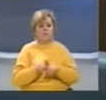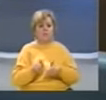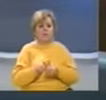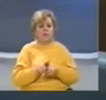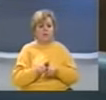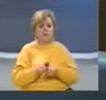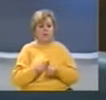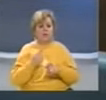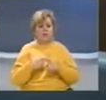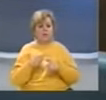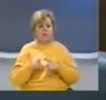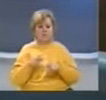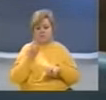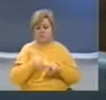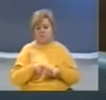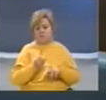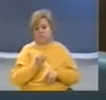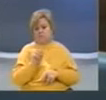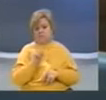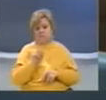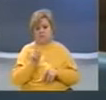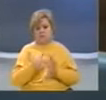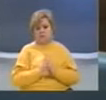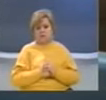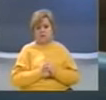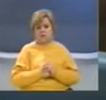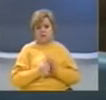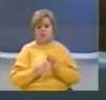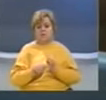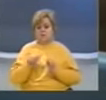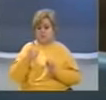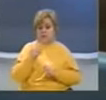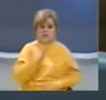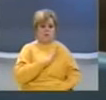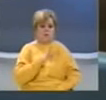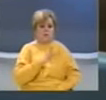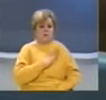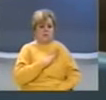arsye që ky ligj nuk duhet të miratohet si i tillë. Në një, ekziston rreziku i